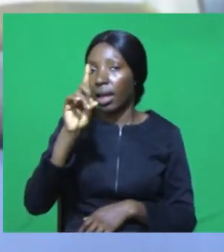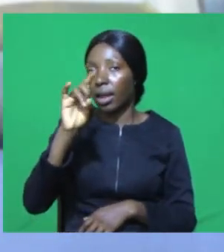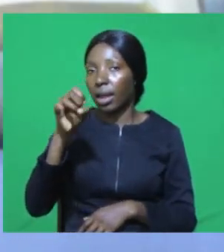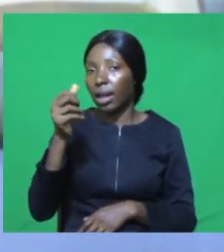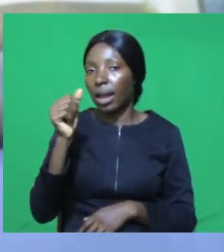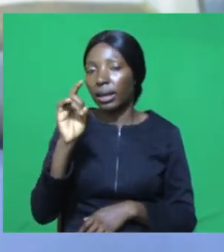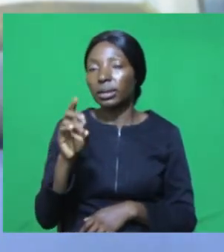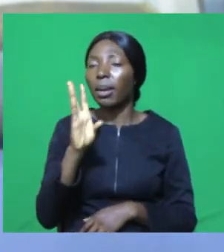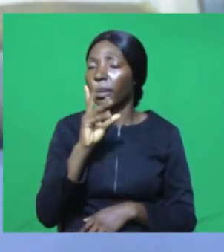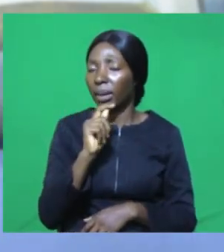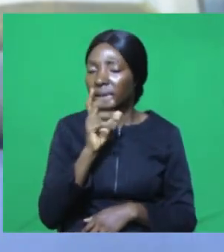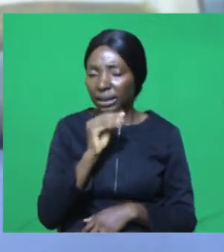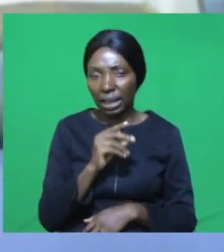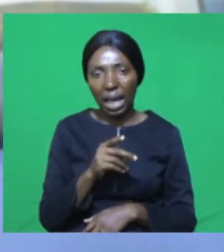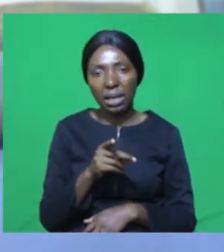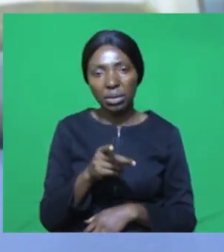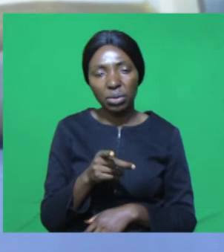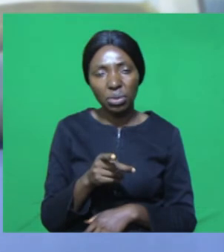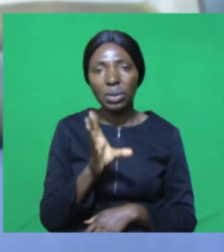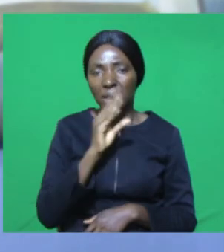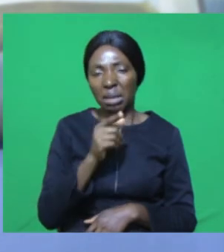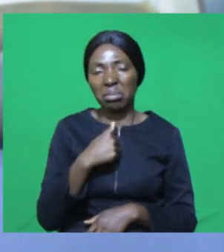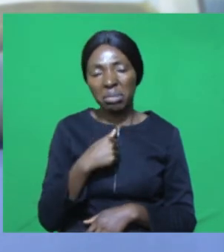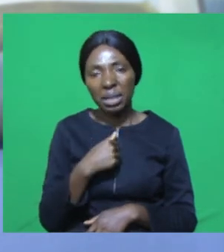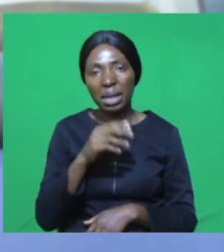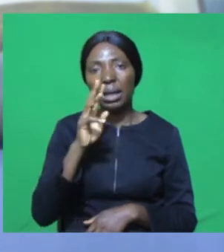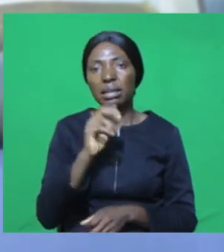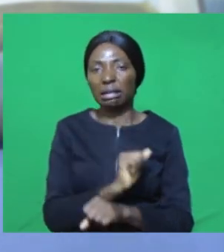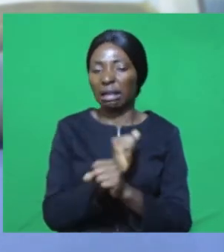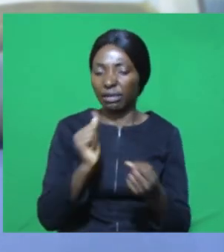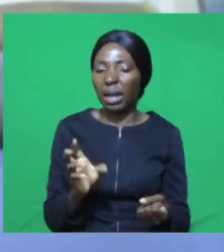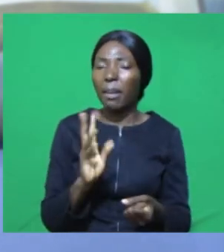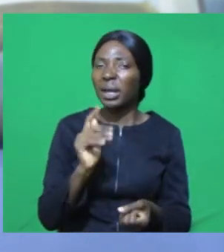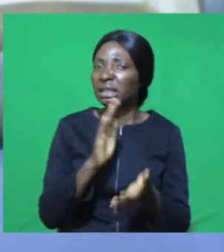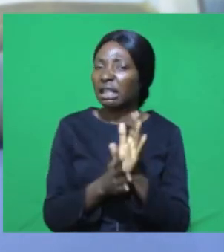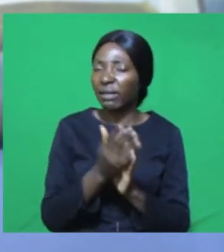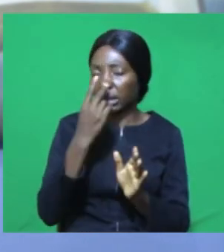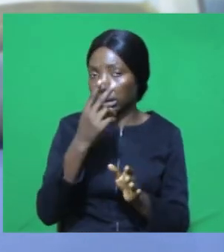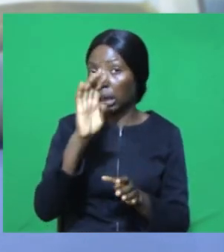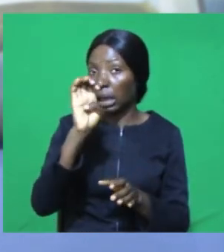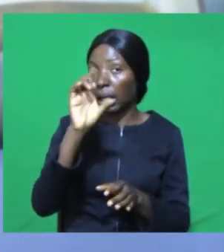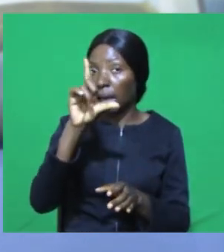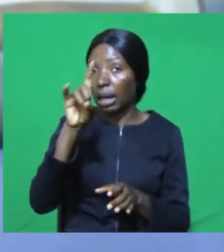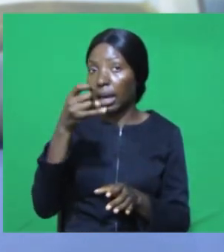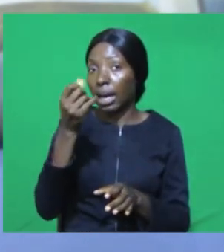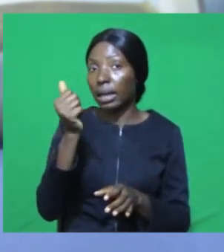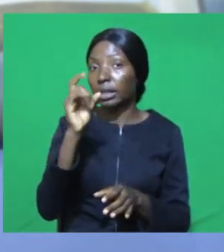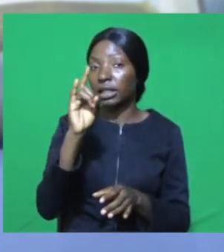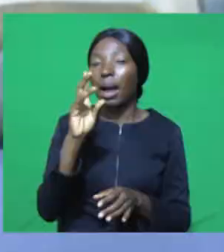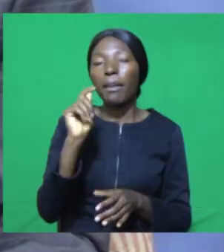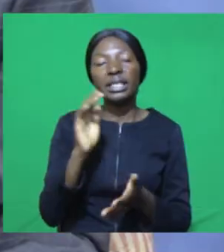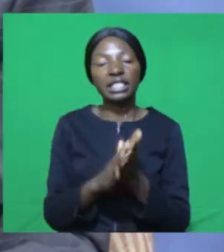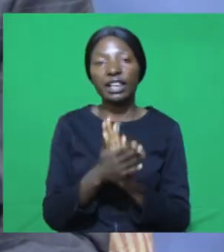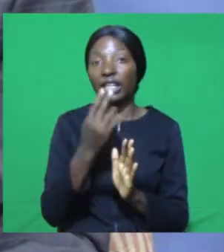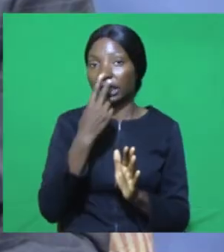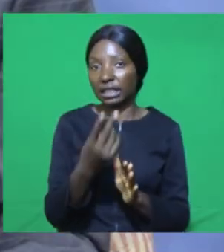Munongozviti muri Mesiya sei Elija asati tamuona. Ndopakanzi naJesu. Aiwa, ipapo muri correct pakuti